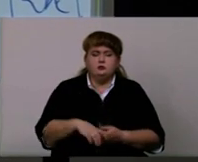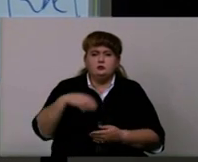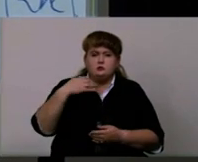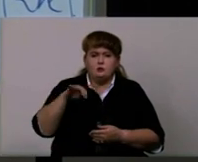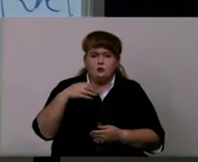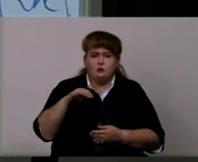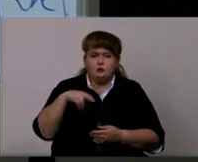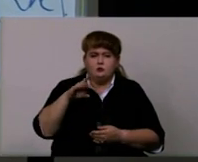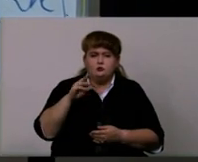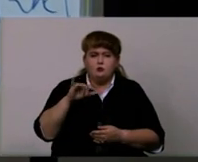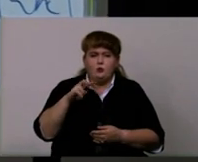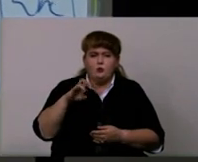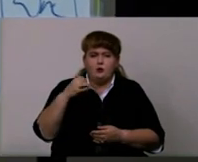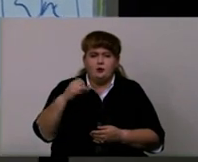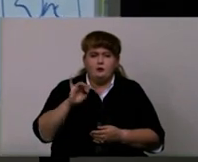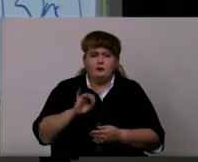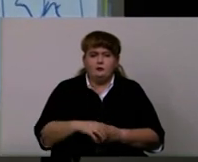40 джоулей.